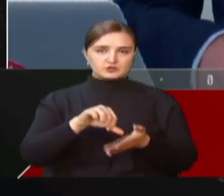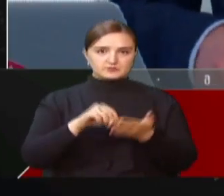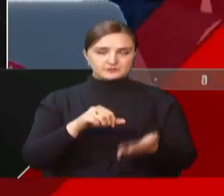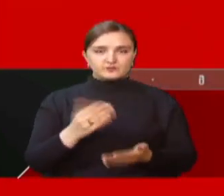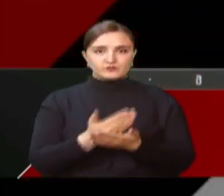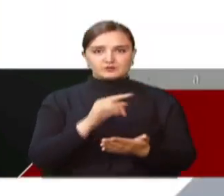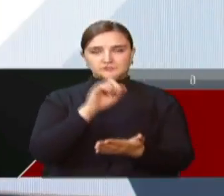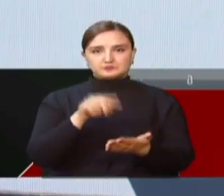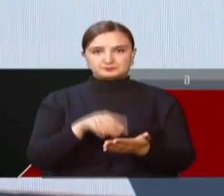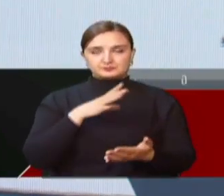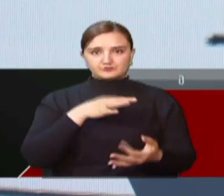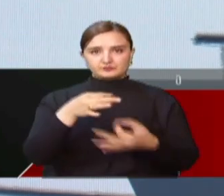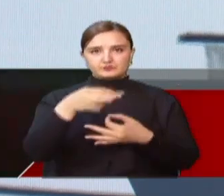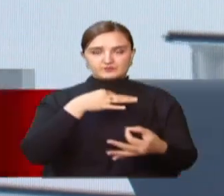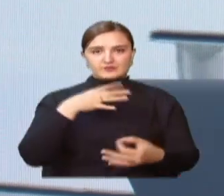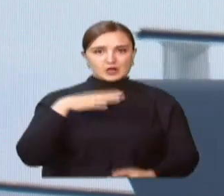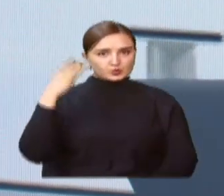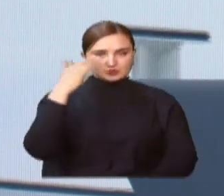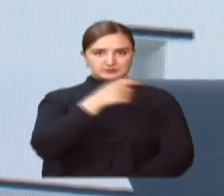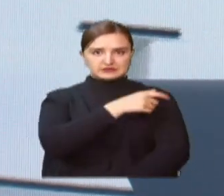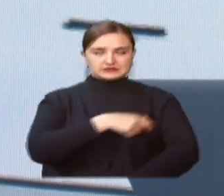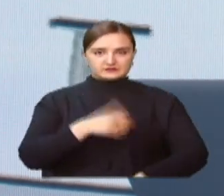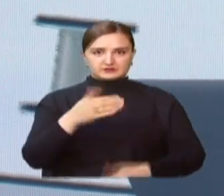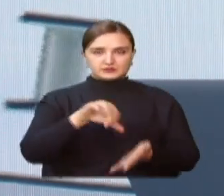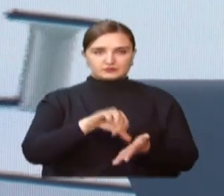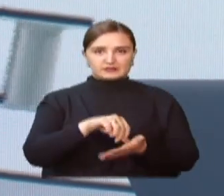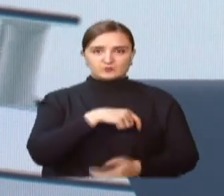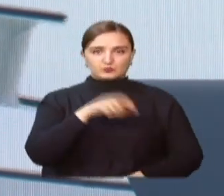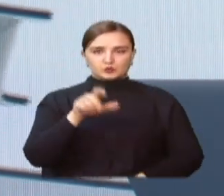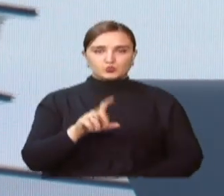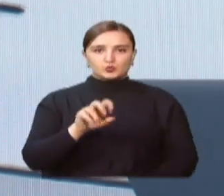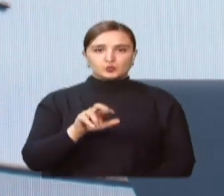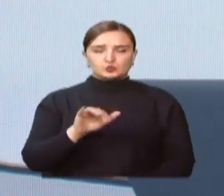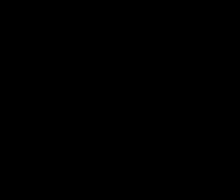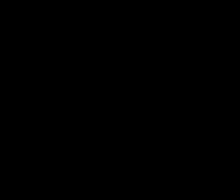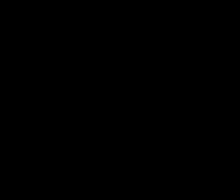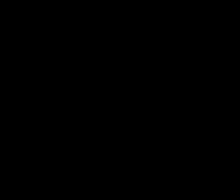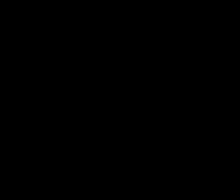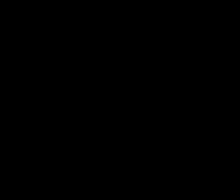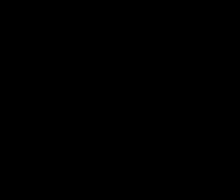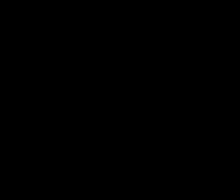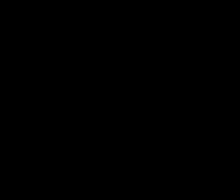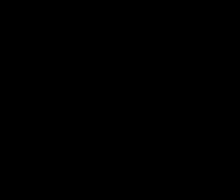მონაწილეობისთვის. მომამბის შეკითხვებს ქართული ოცნების წევრი, უმრავლესობის წარმომადგენელი დეპუტატი ალუდა ღუდუშაური პასუხობდა.